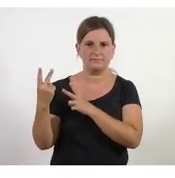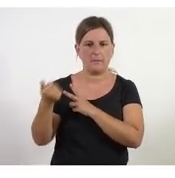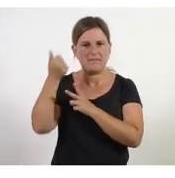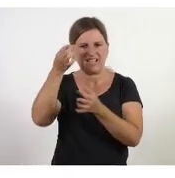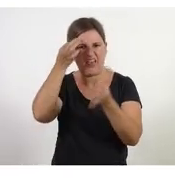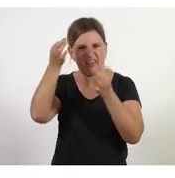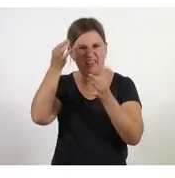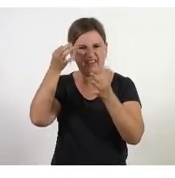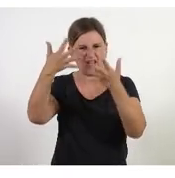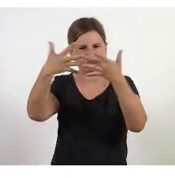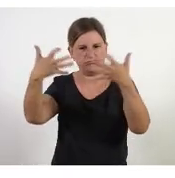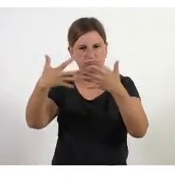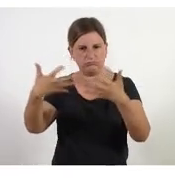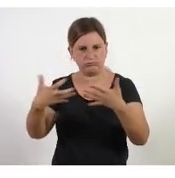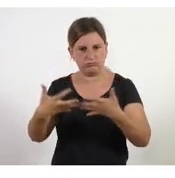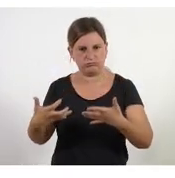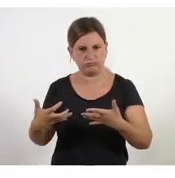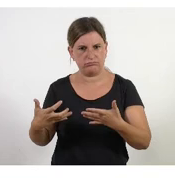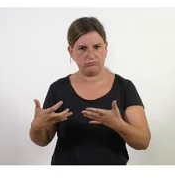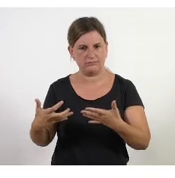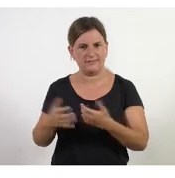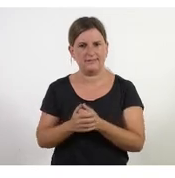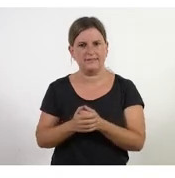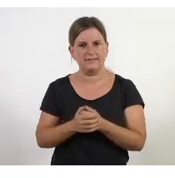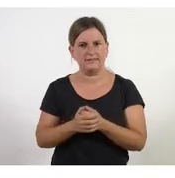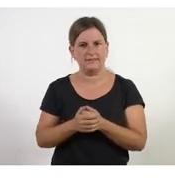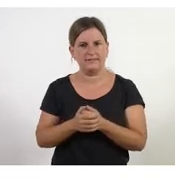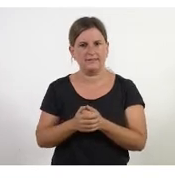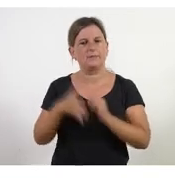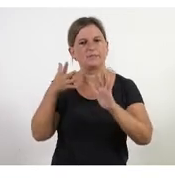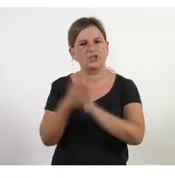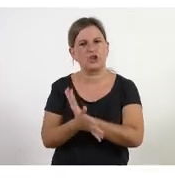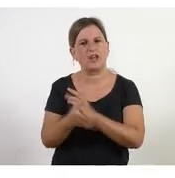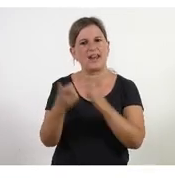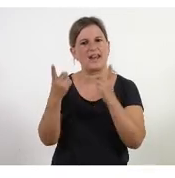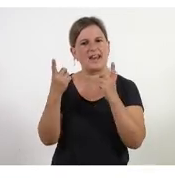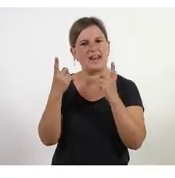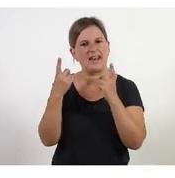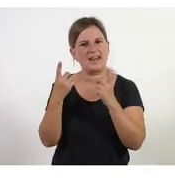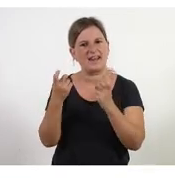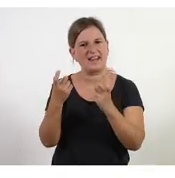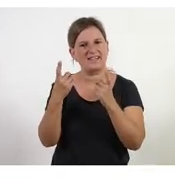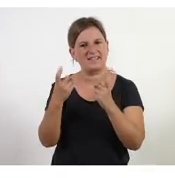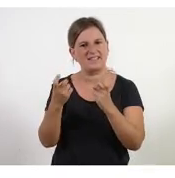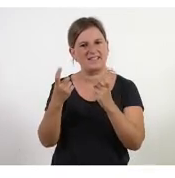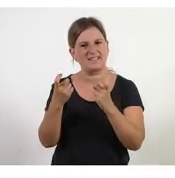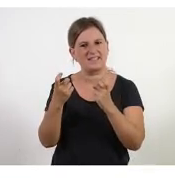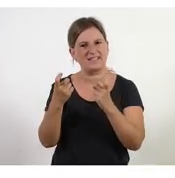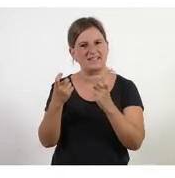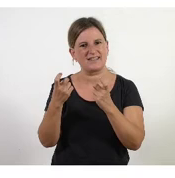detall molt més gran. És una solució que requereix, té una corba d'aprenentatge més gran per la persona